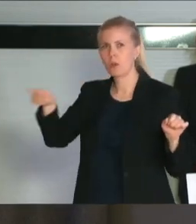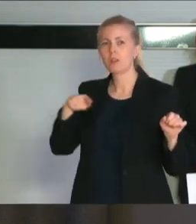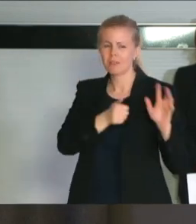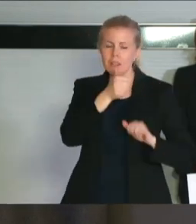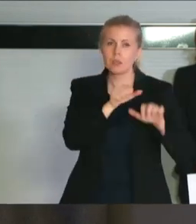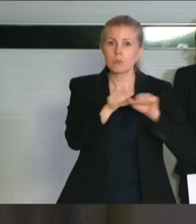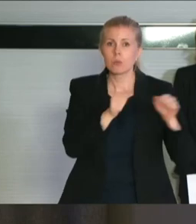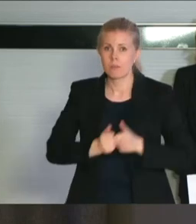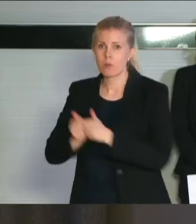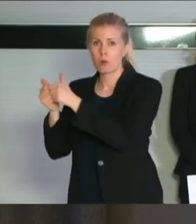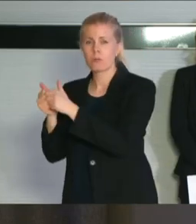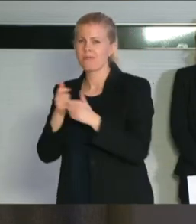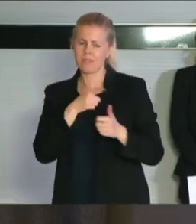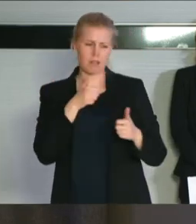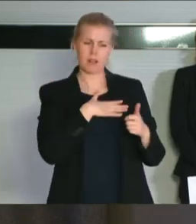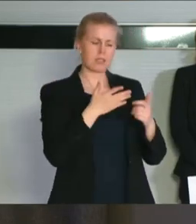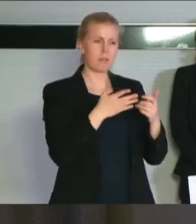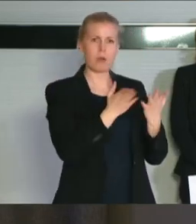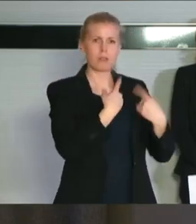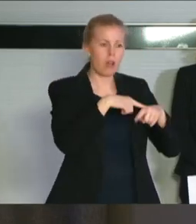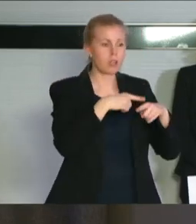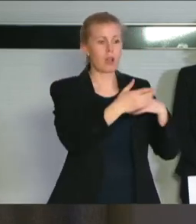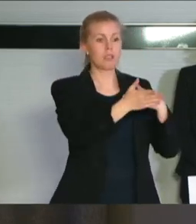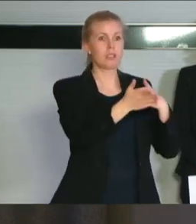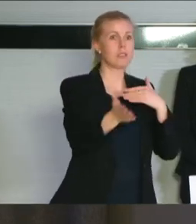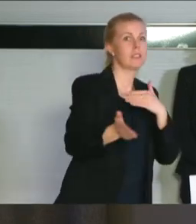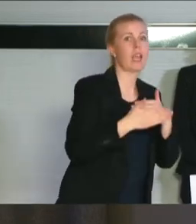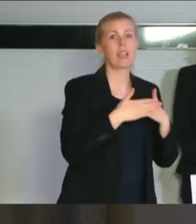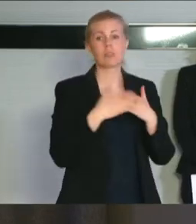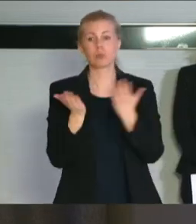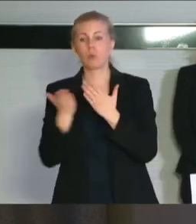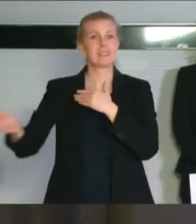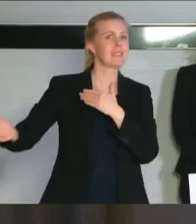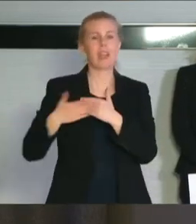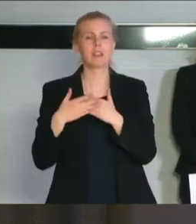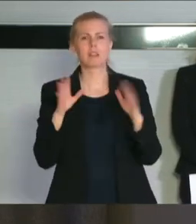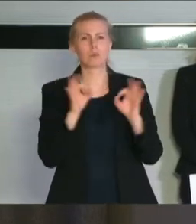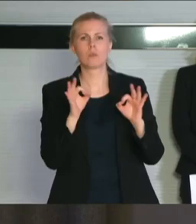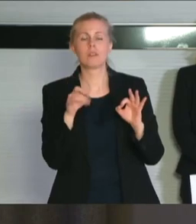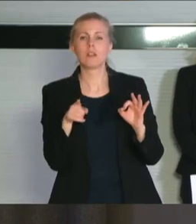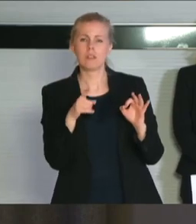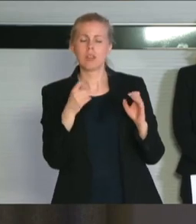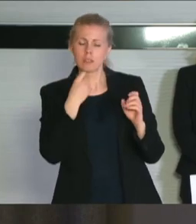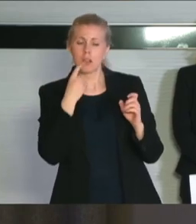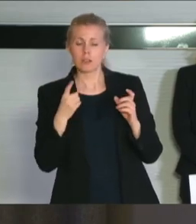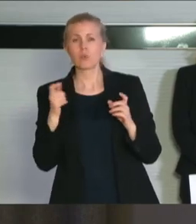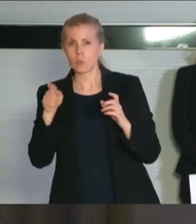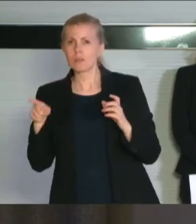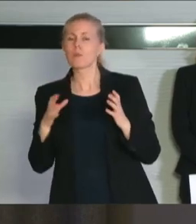opp. Så vi har jo ikke stengt barnehager og skole i Norge totalt sett. Vi har jo sagt at noen skal ha muligheten til å gå på skole og